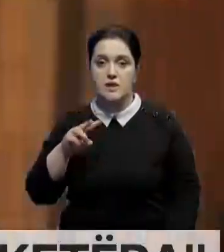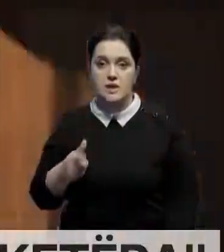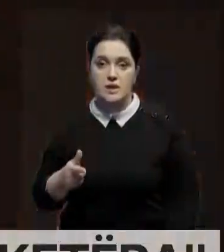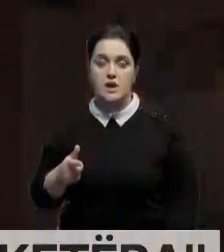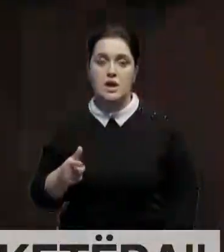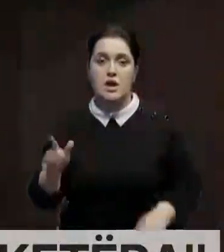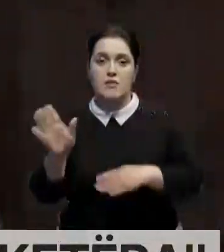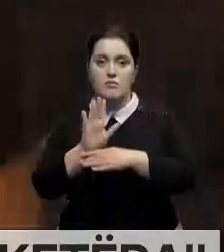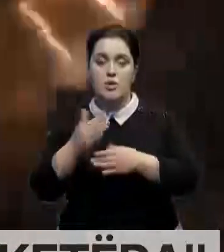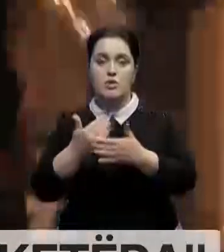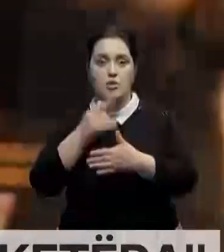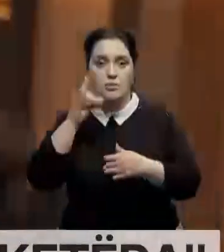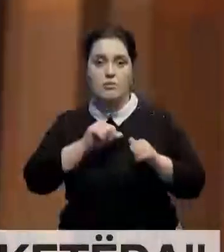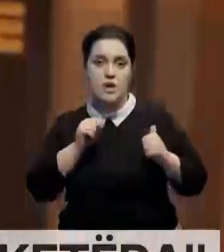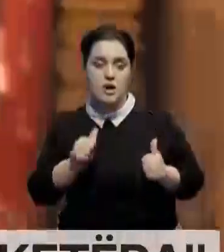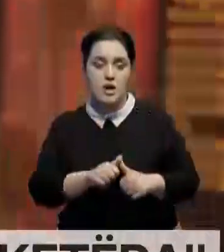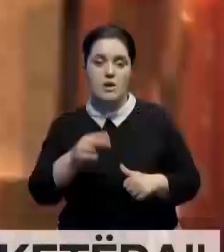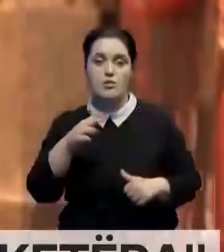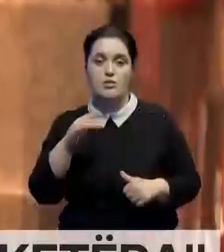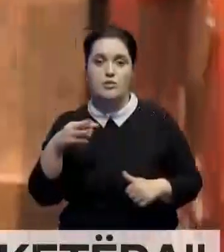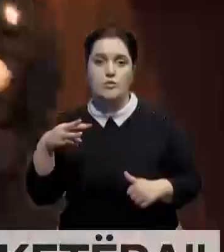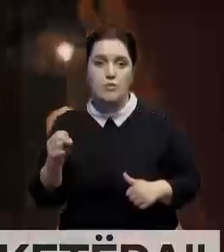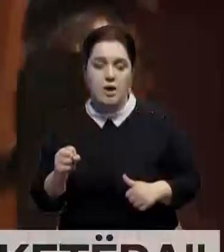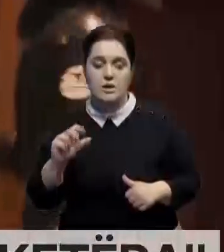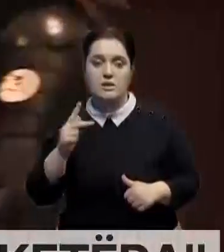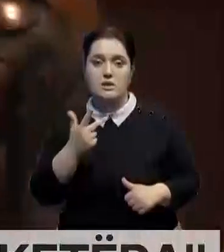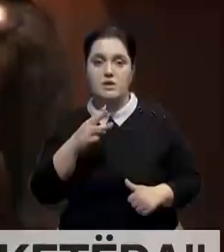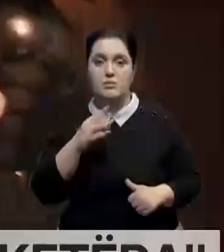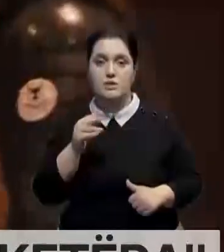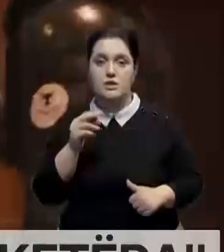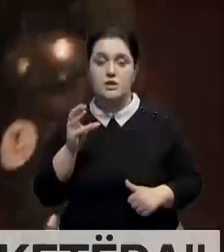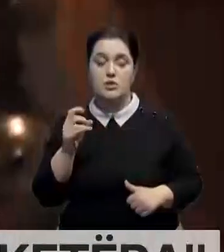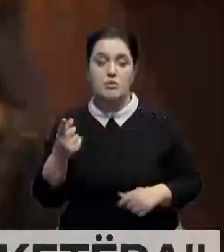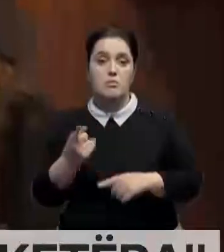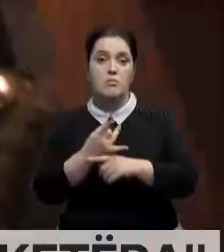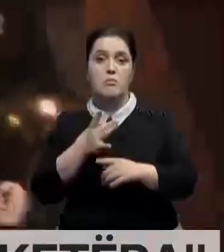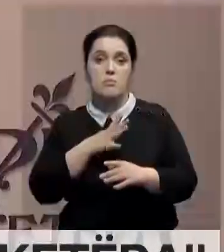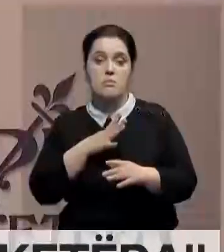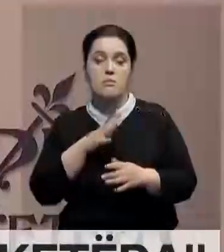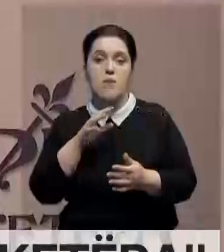Фильм основан на знаменитом романе Александра Дюма «Три мушкетера», который впервые был опубликован в